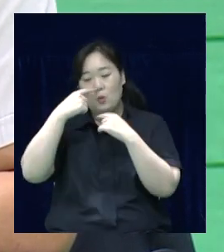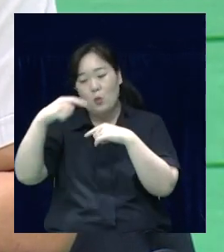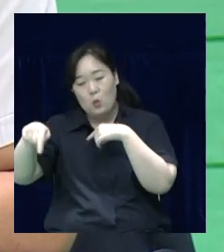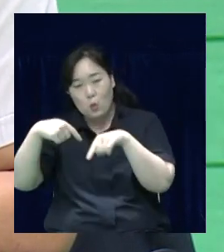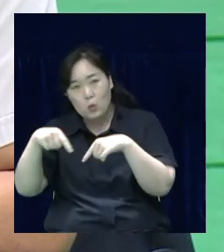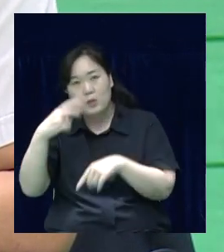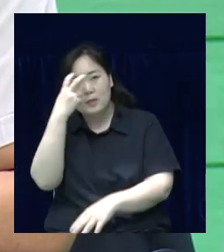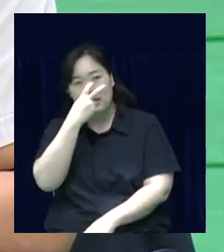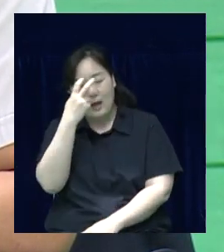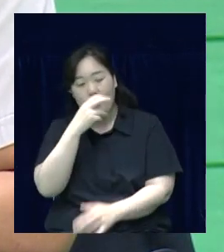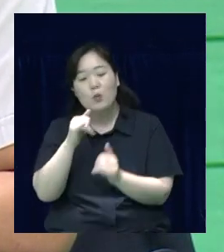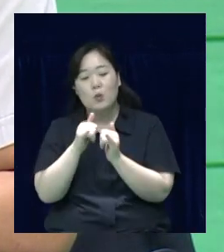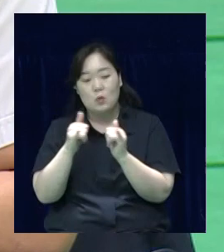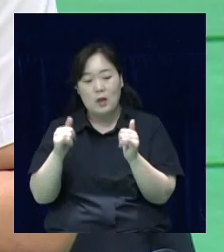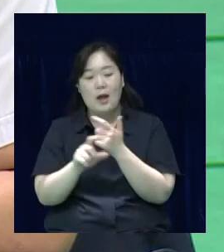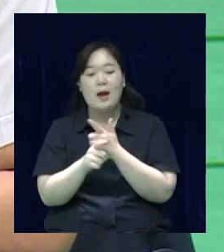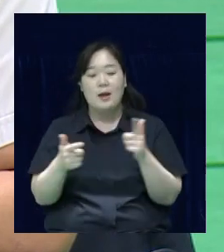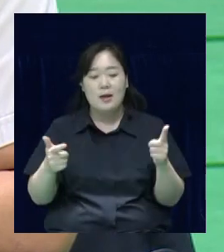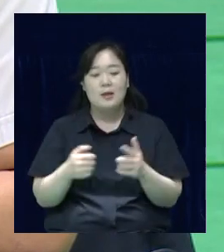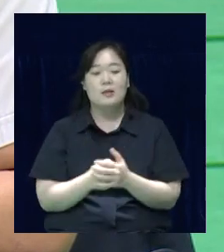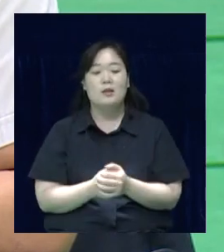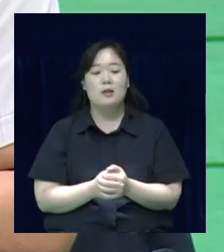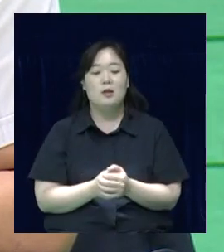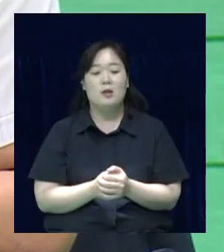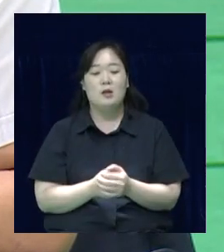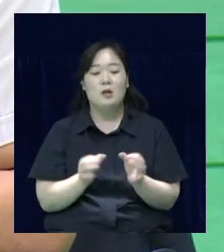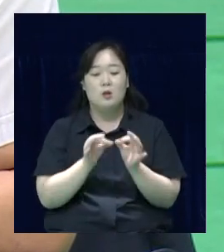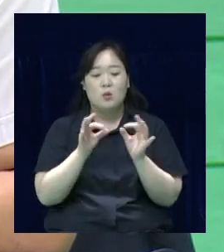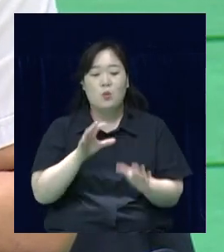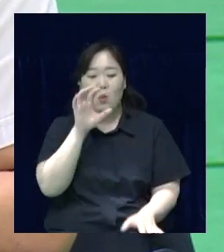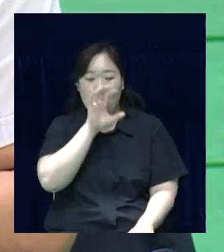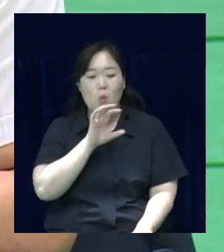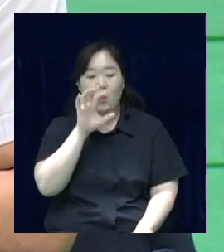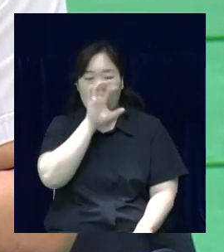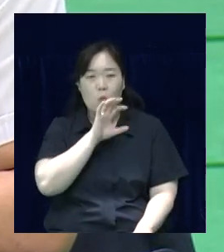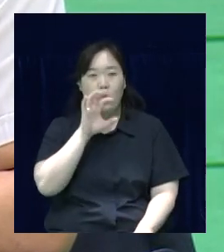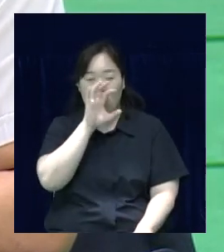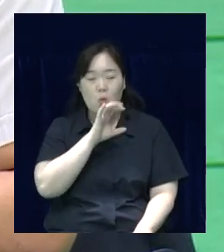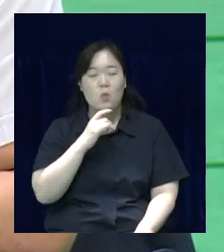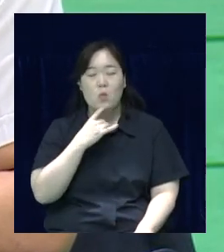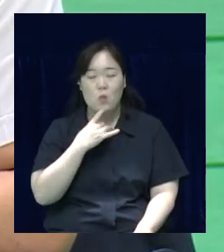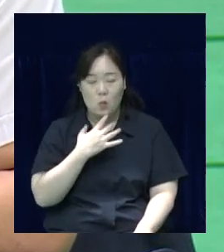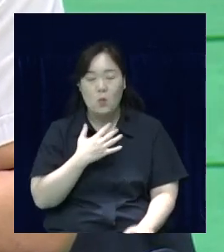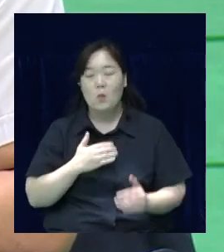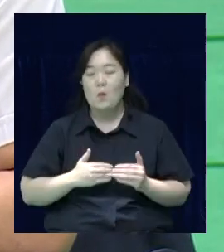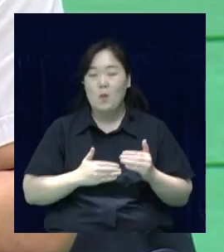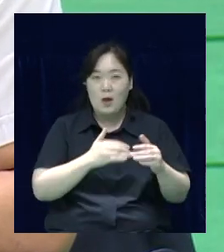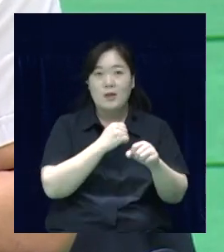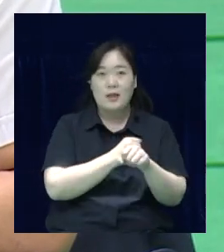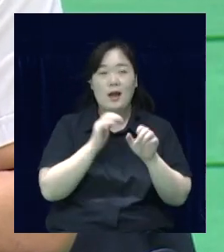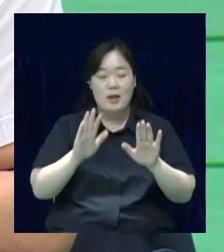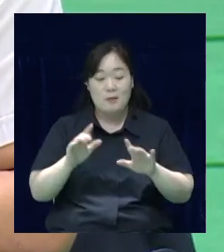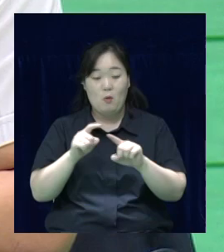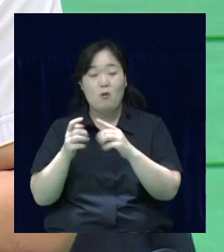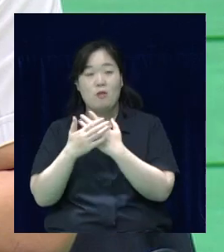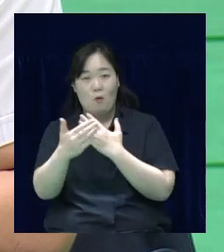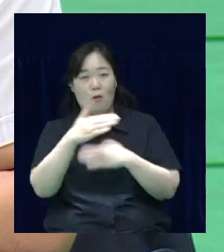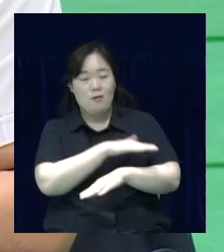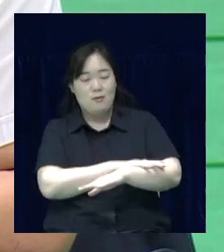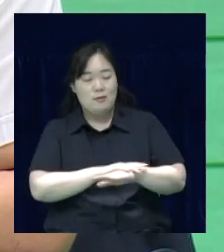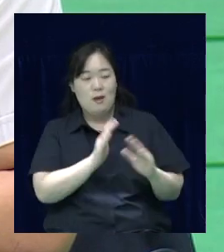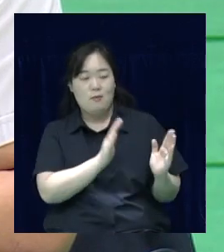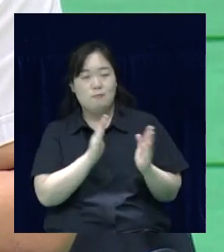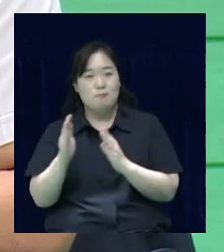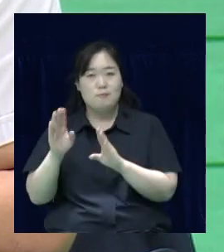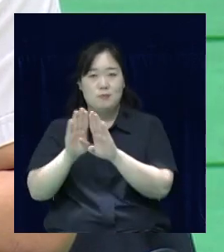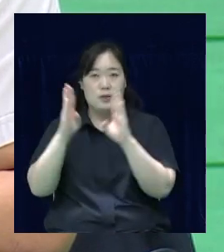해서 모두가 이 대회를 기다렸던 대회인데 마침 홍천에서 이런 좋은 대회를 잘 개최해 주셔서 모든 장애인 역도 선수